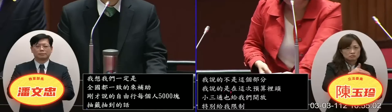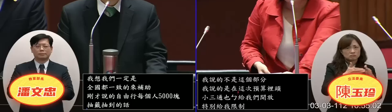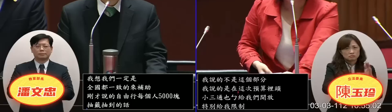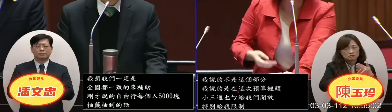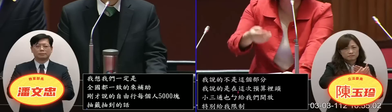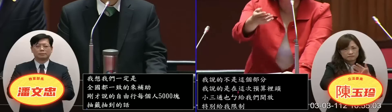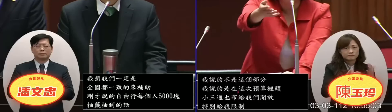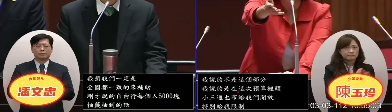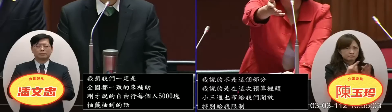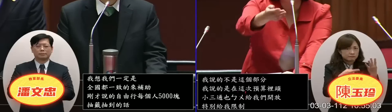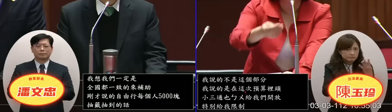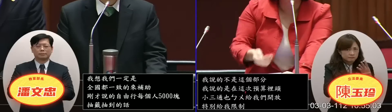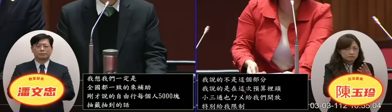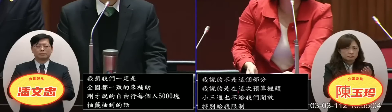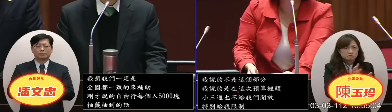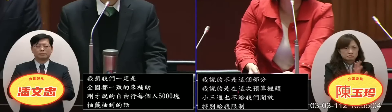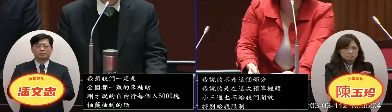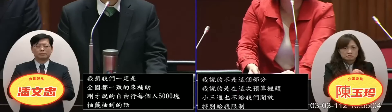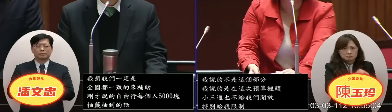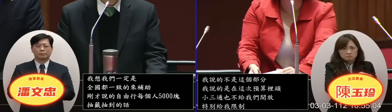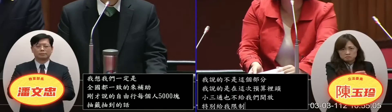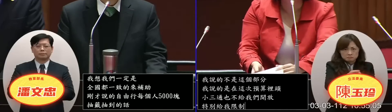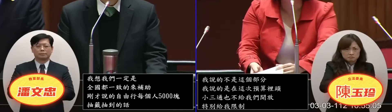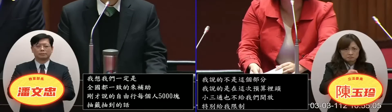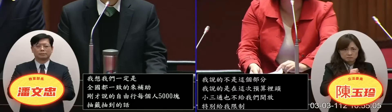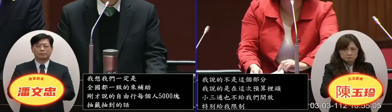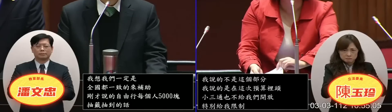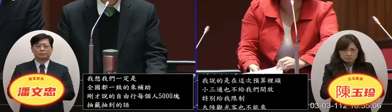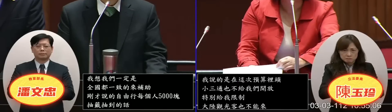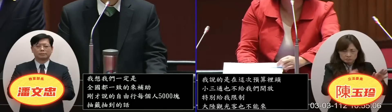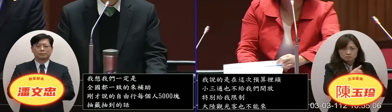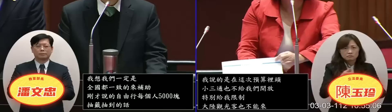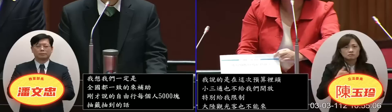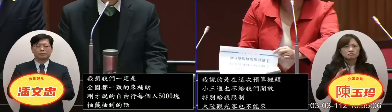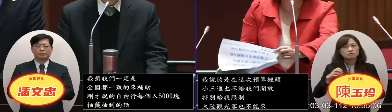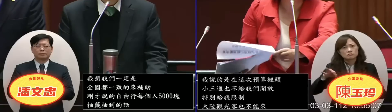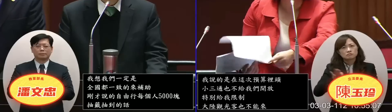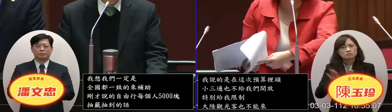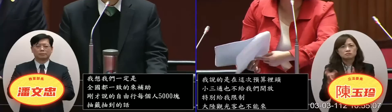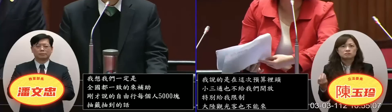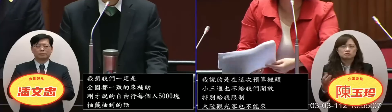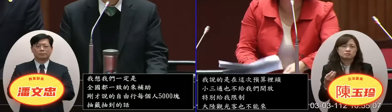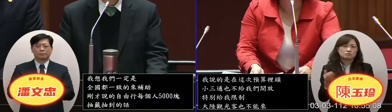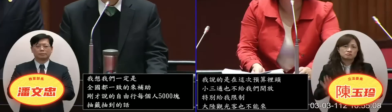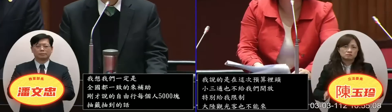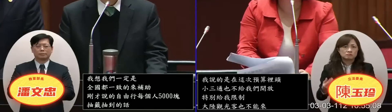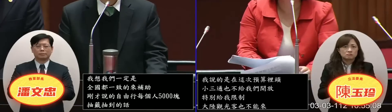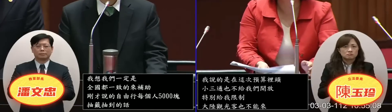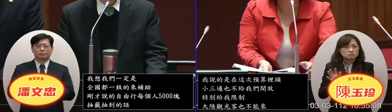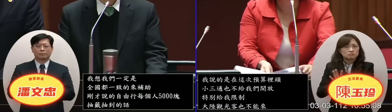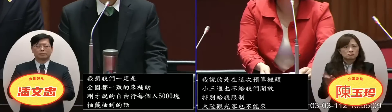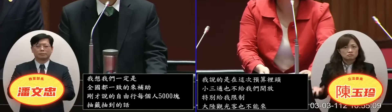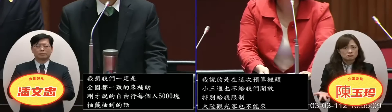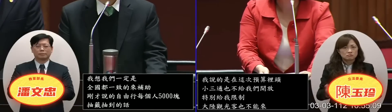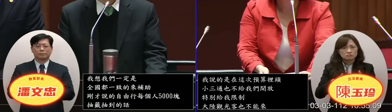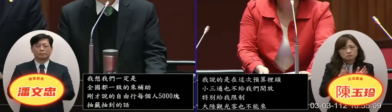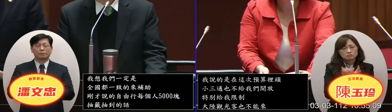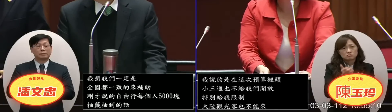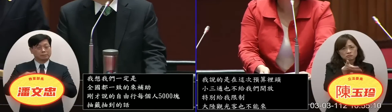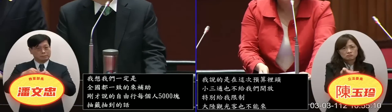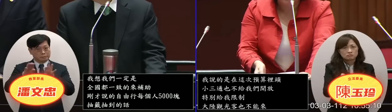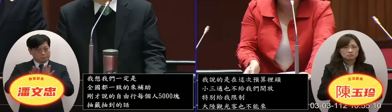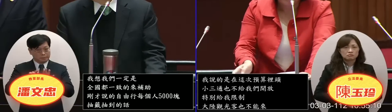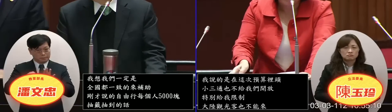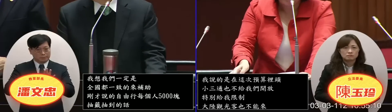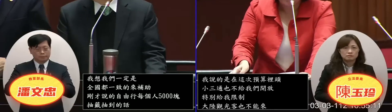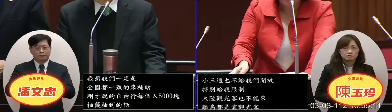产业啊，那以前国旅也商部也有加码过，这个部分是不是帮我们？再来怎么来跟我们支援一下，请部长这个